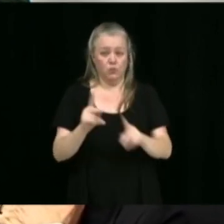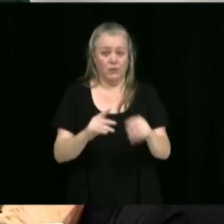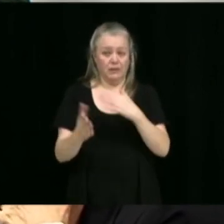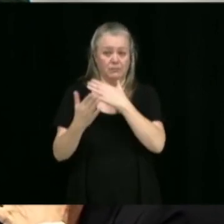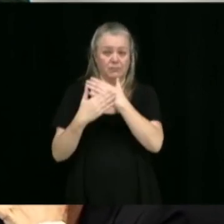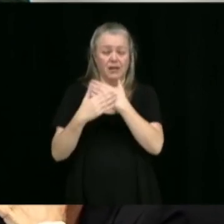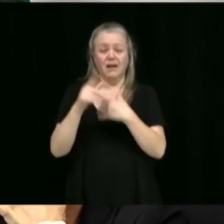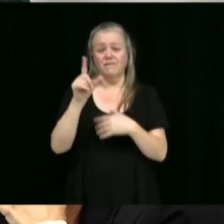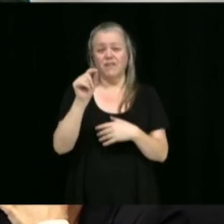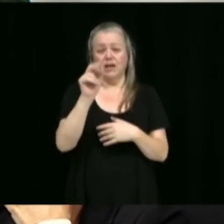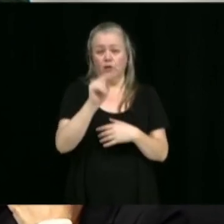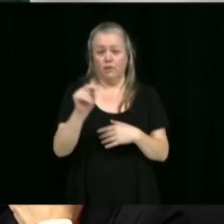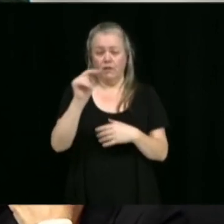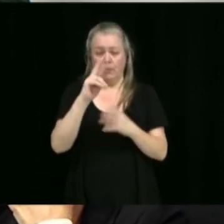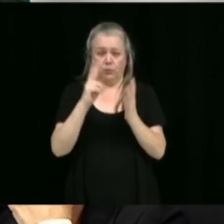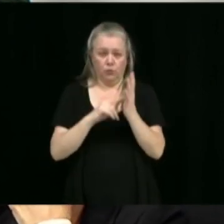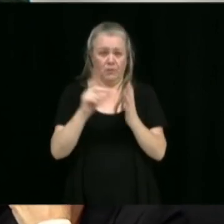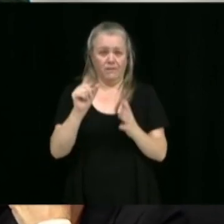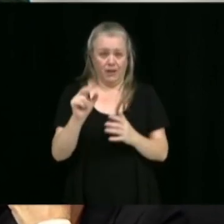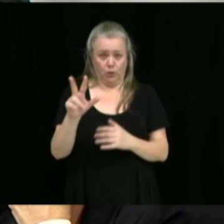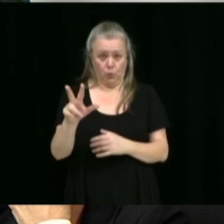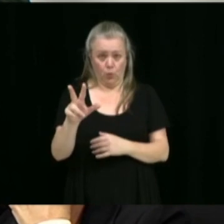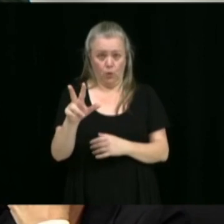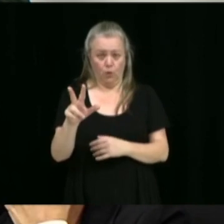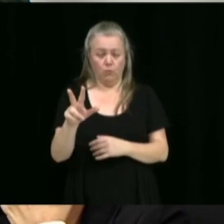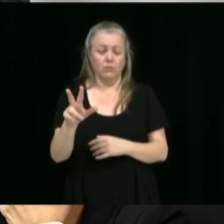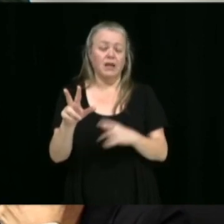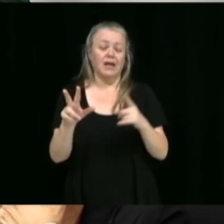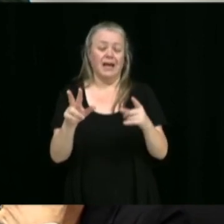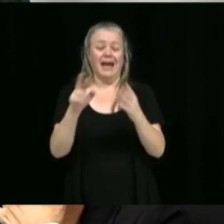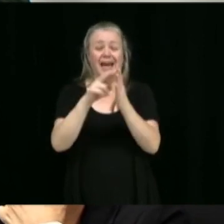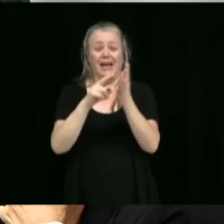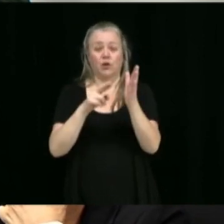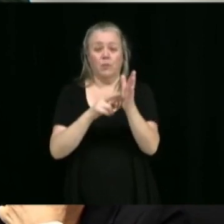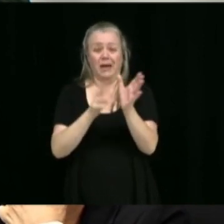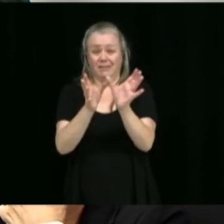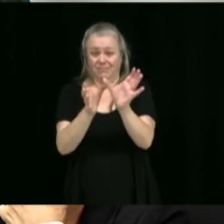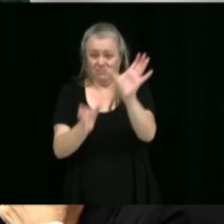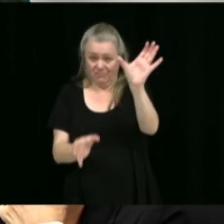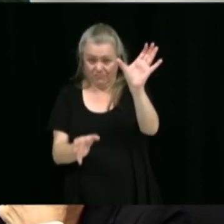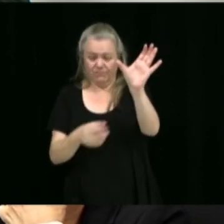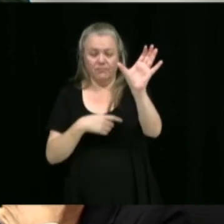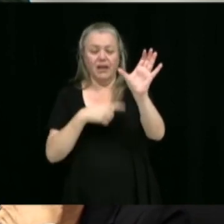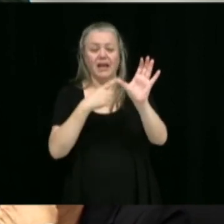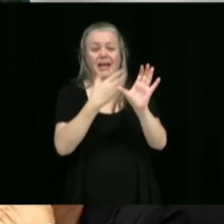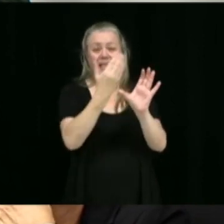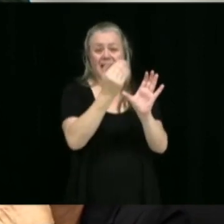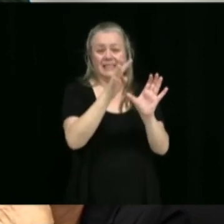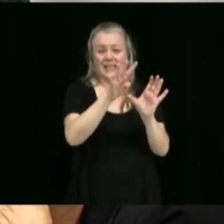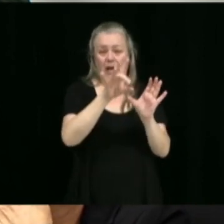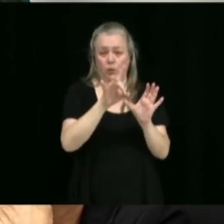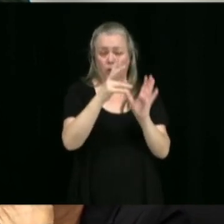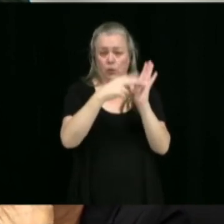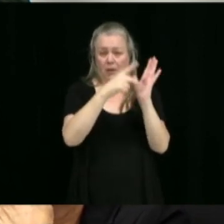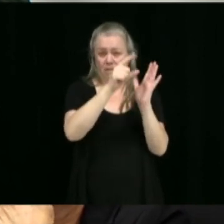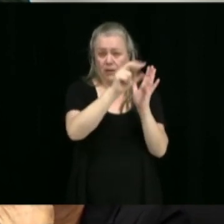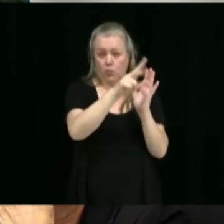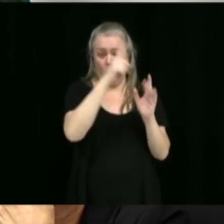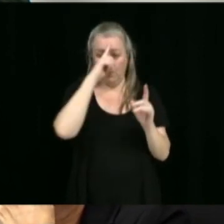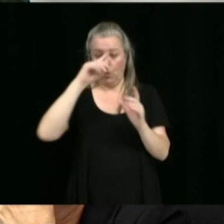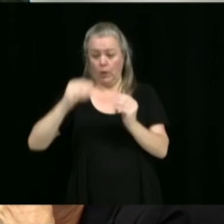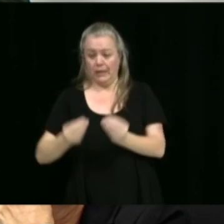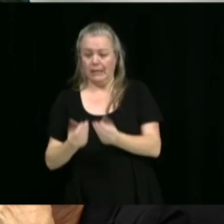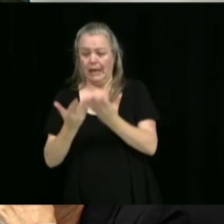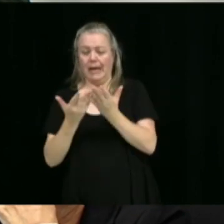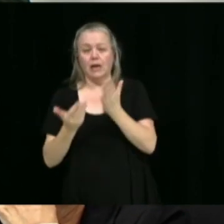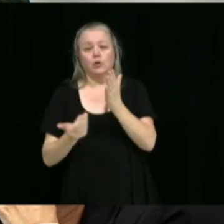le 20 novembre 2023, il y a lieu de scinder le règlement 1548-2023 afin de créer le second projet de